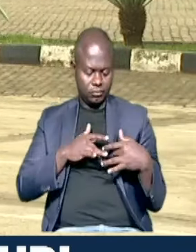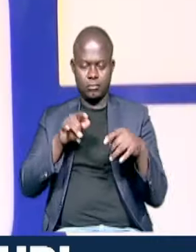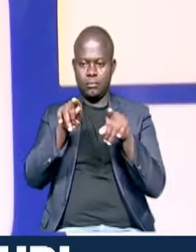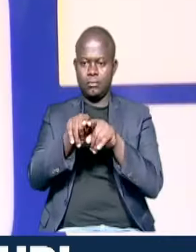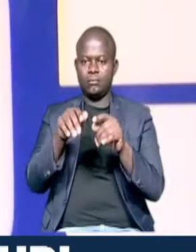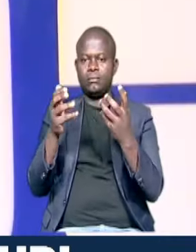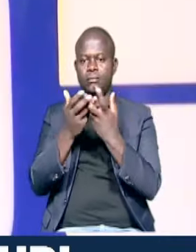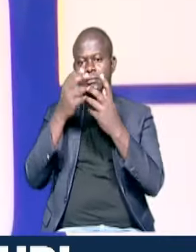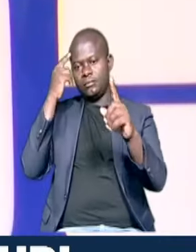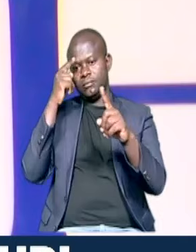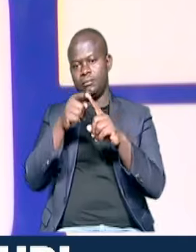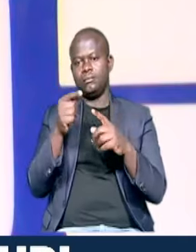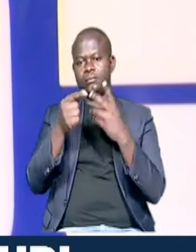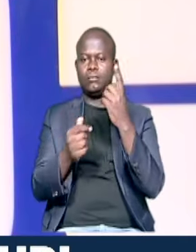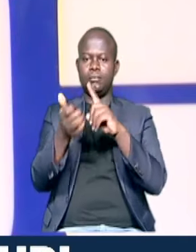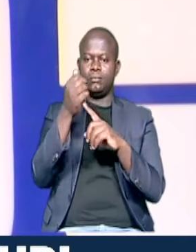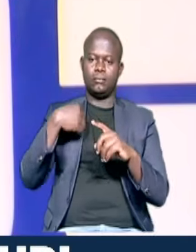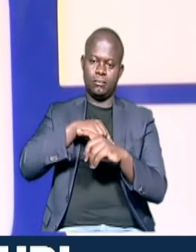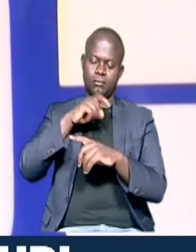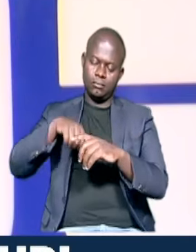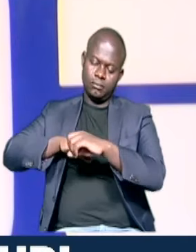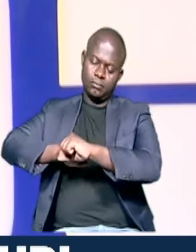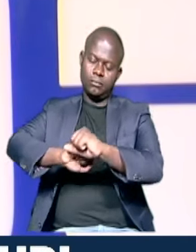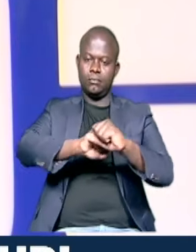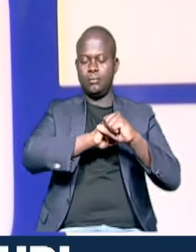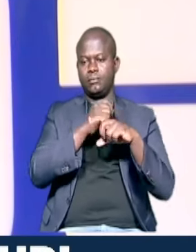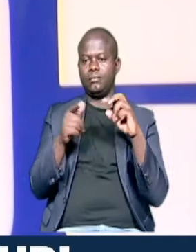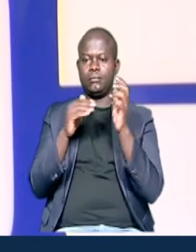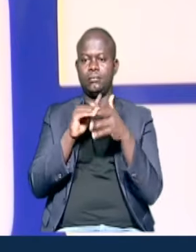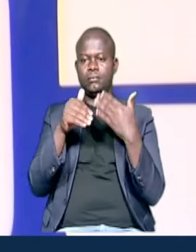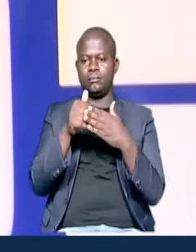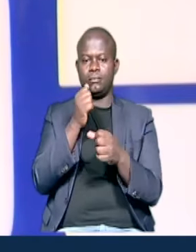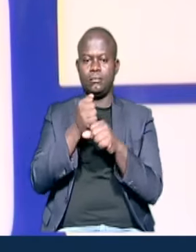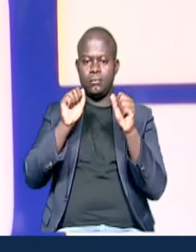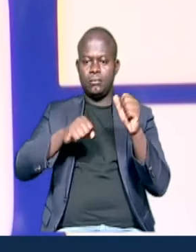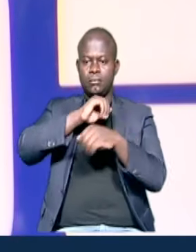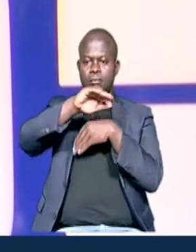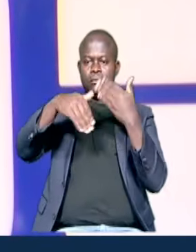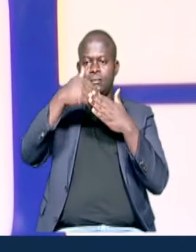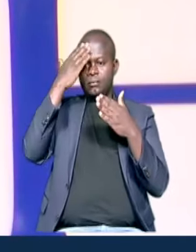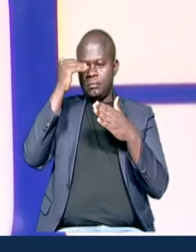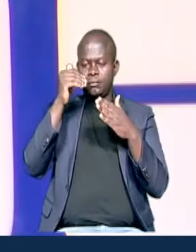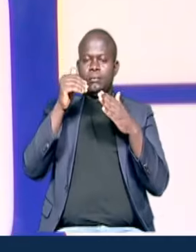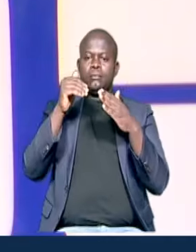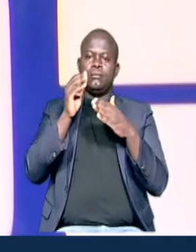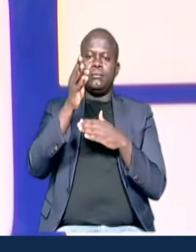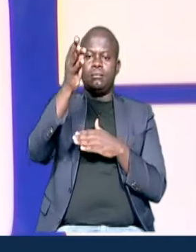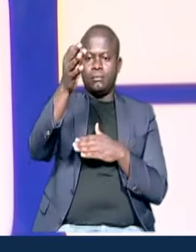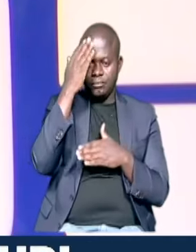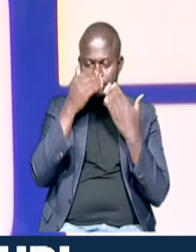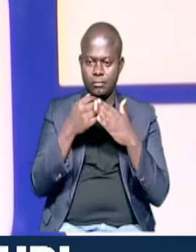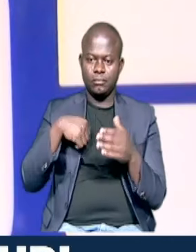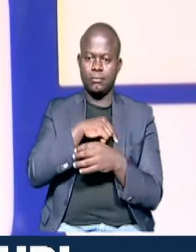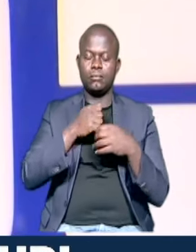intego. Ibyagezweho nitwe tugomba kubisigasira ndetse tugakora uko dushoboye kugira ngo n'ahazaza, kuko ari twe